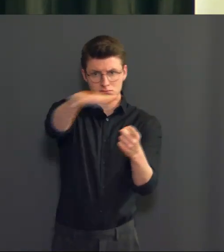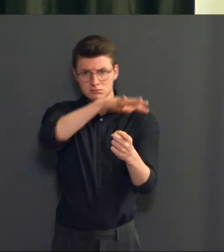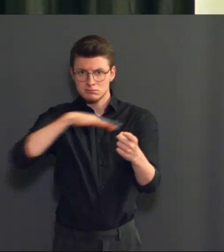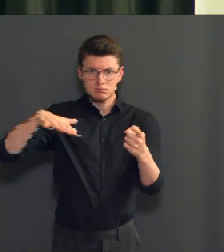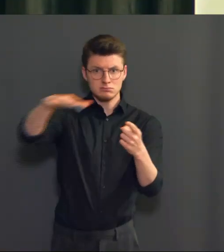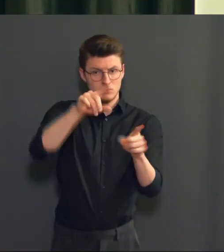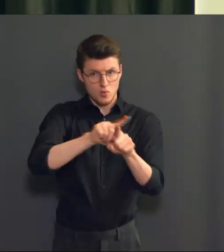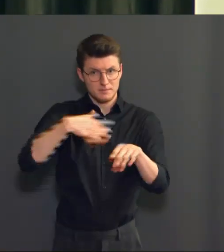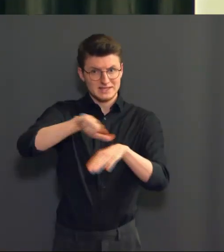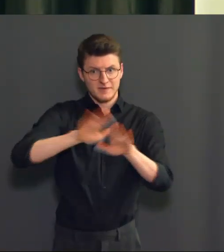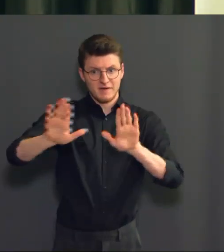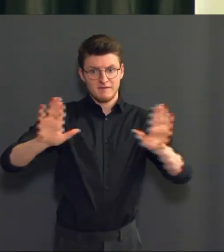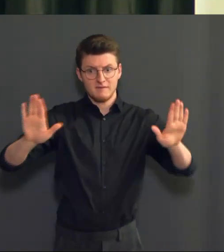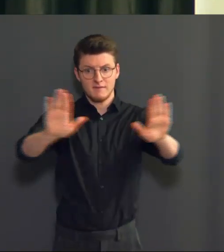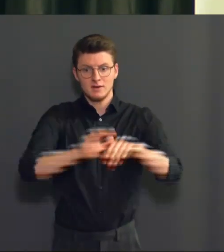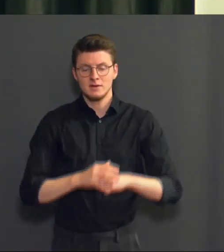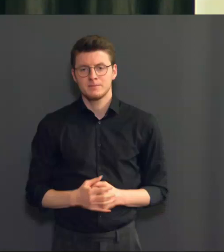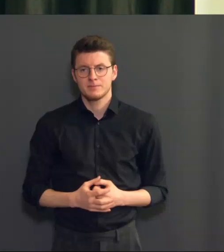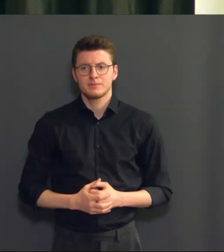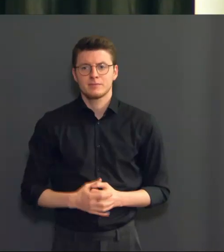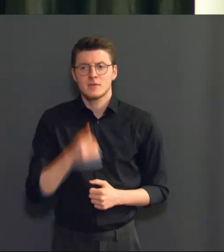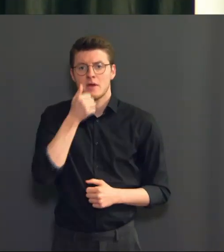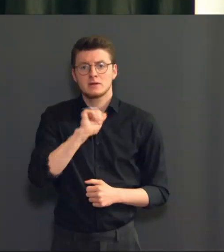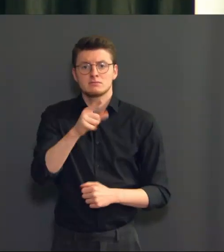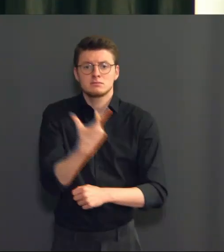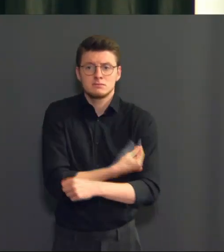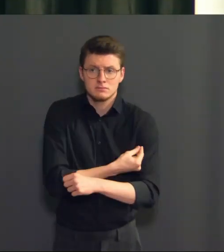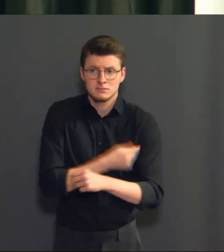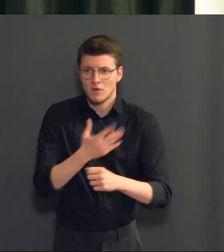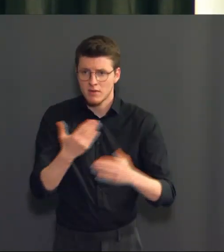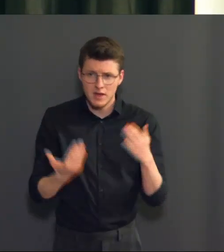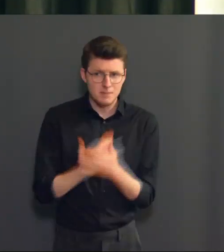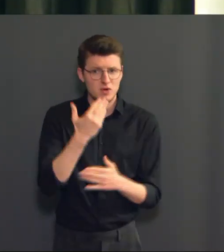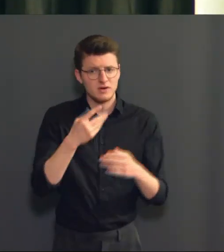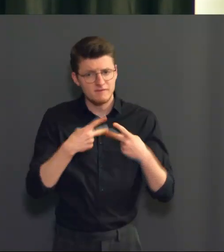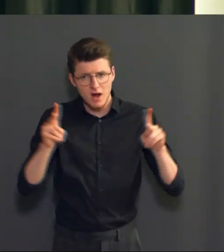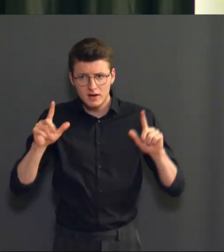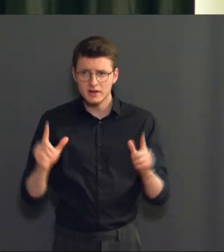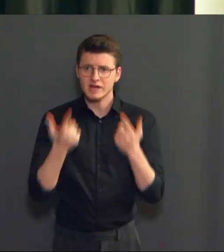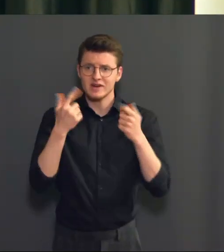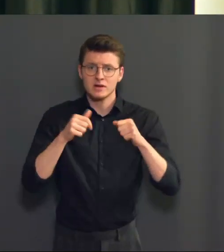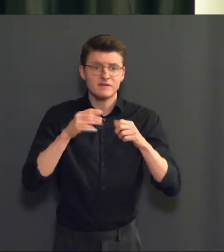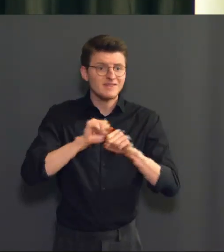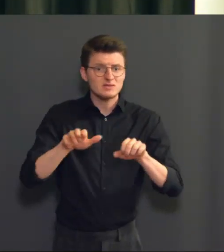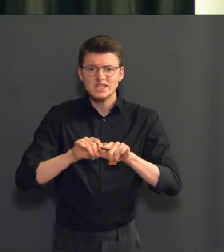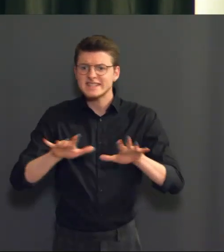Enkel met vaccinatie kunnen we de pandemie overwinnen en onze vrijheid terugkrijgen. Dank u voor uw aandacht.